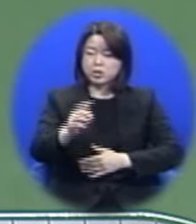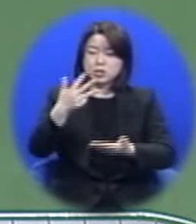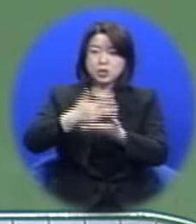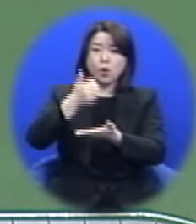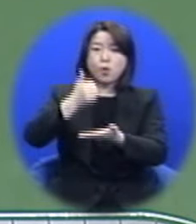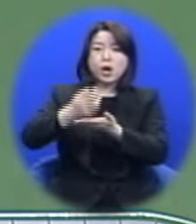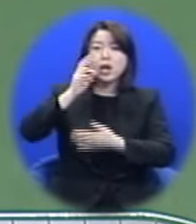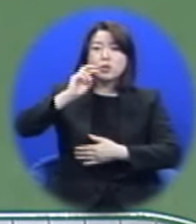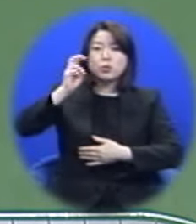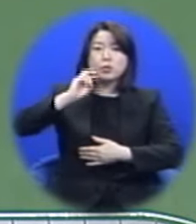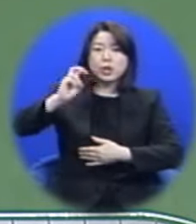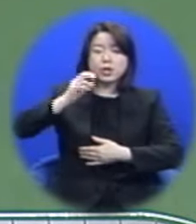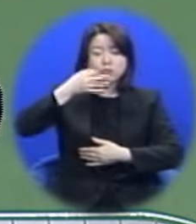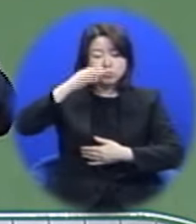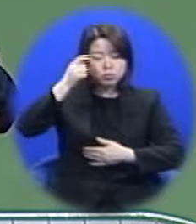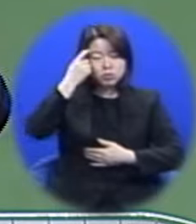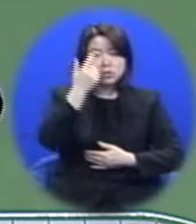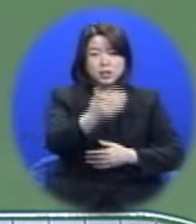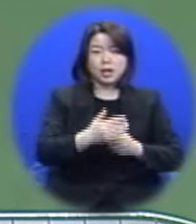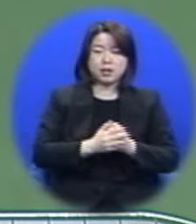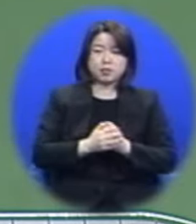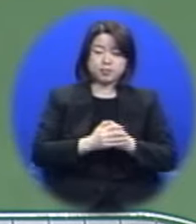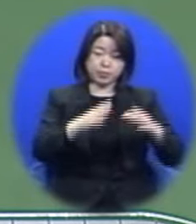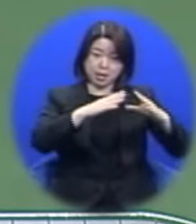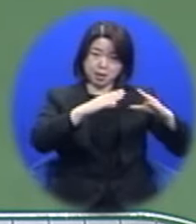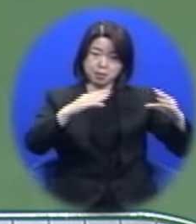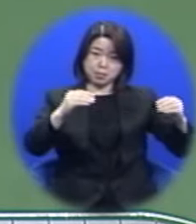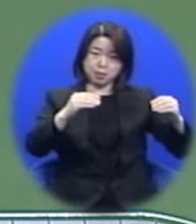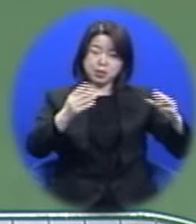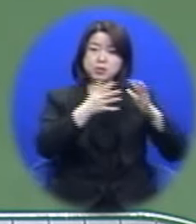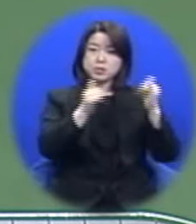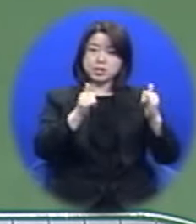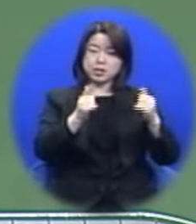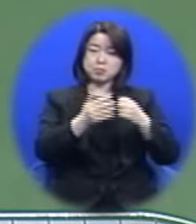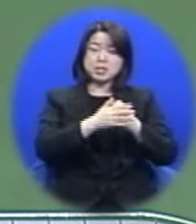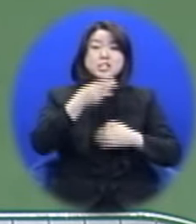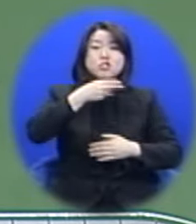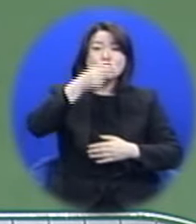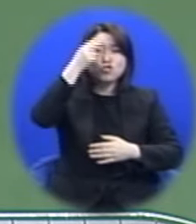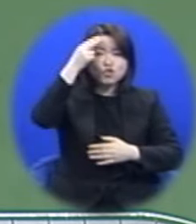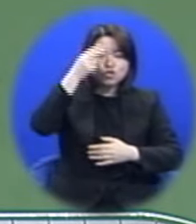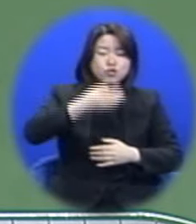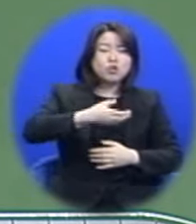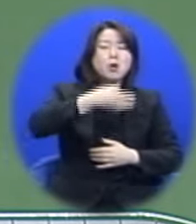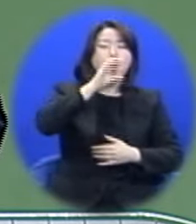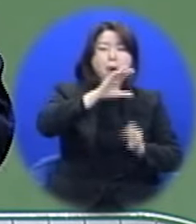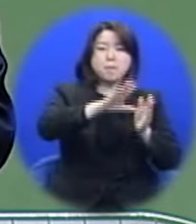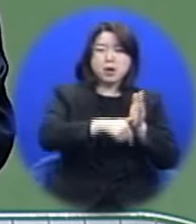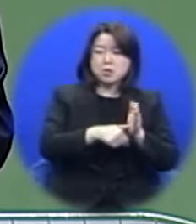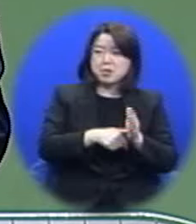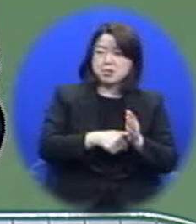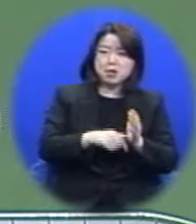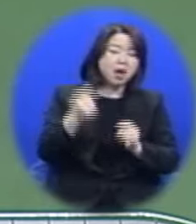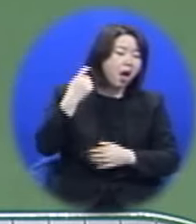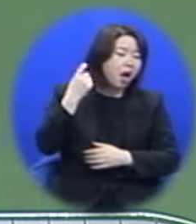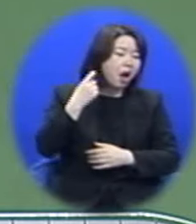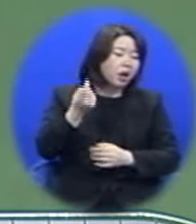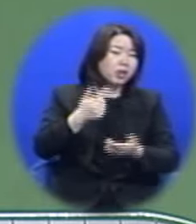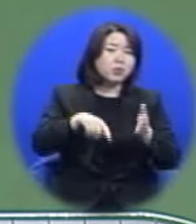부를까? 바벨론 사람들이 그냥 술 안주감으로 그리고 자기들의